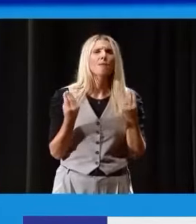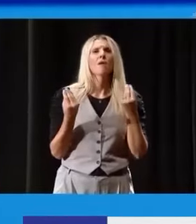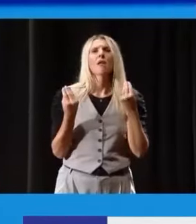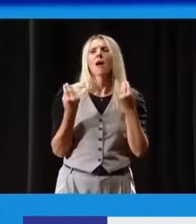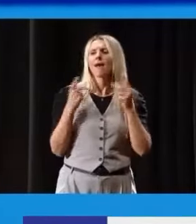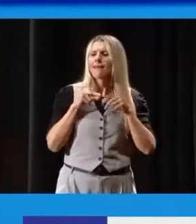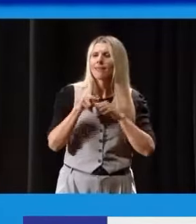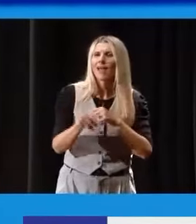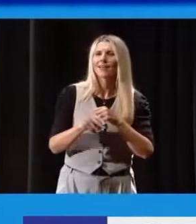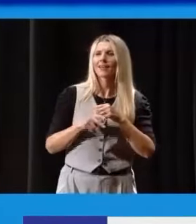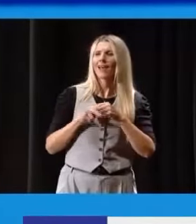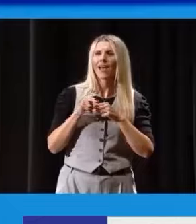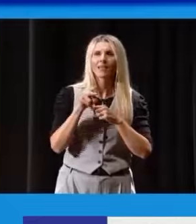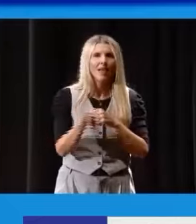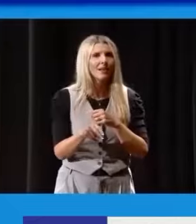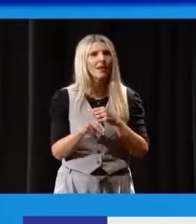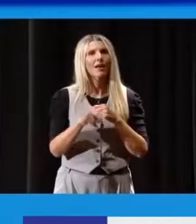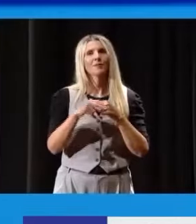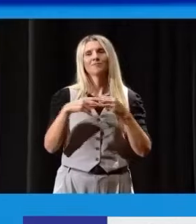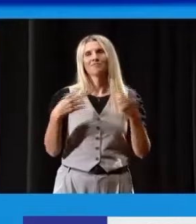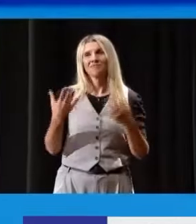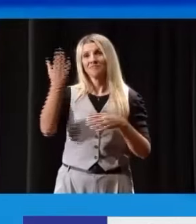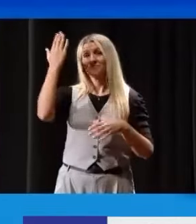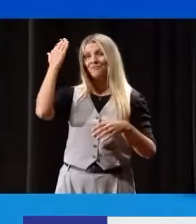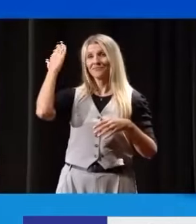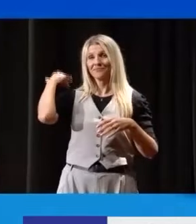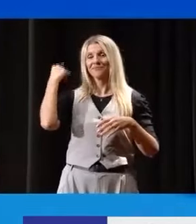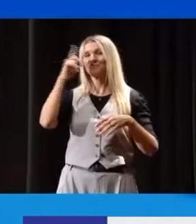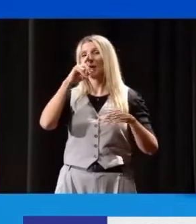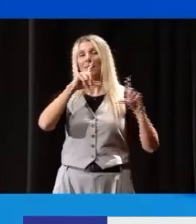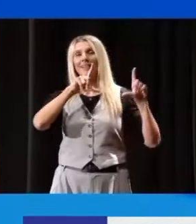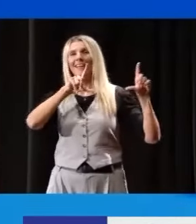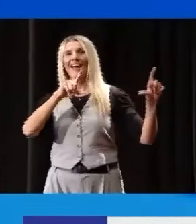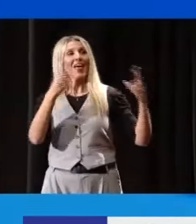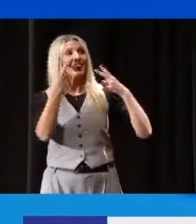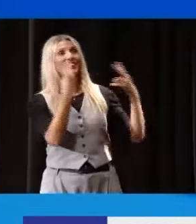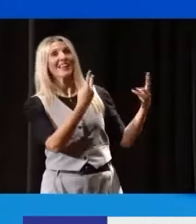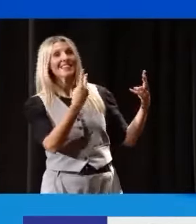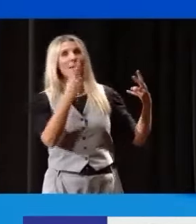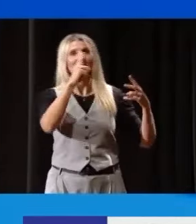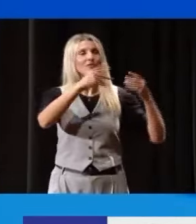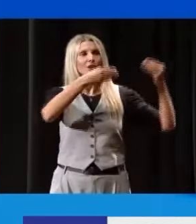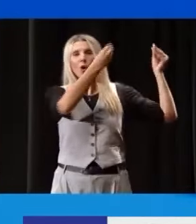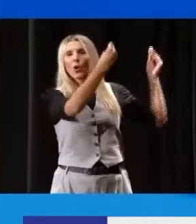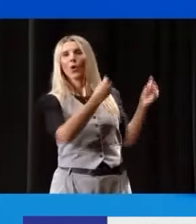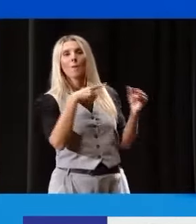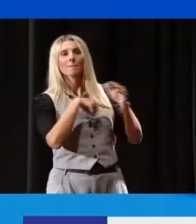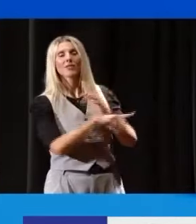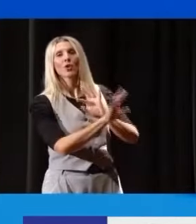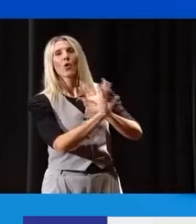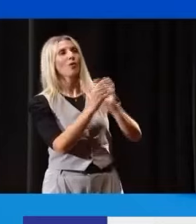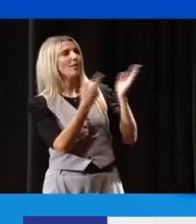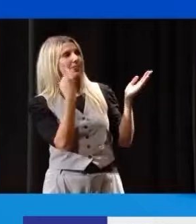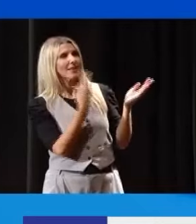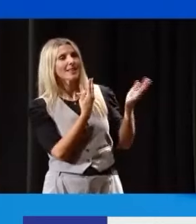πολλά εγγένεια τα οποία δεν ήταν στην πραγματικότητα εγγένεια, μετά από μουσαμάδες, παρουσιάσεις,